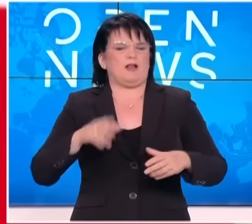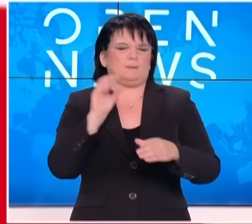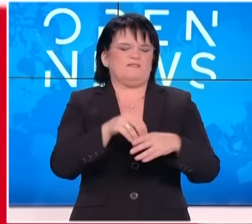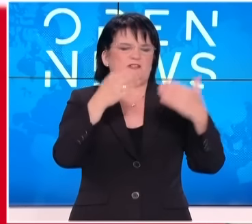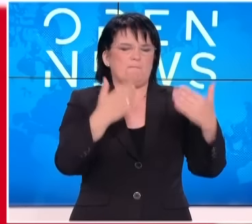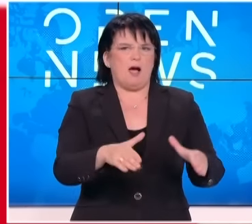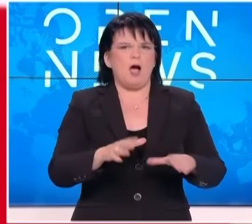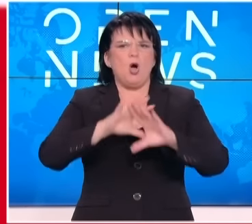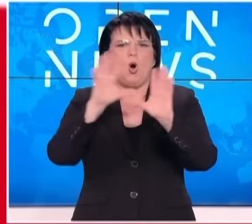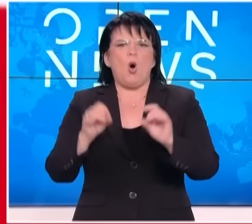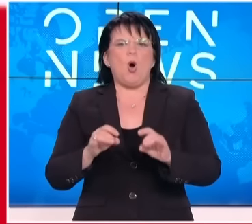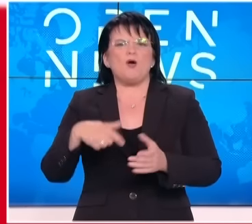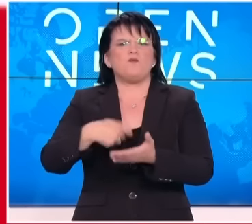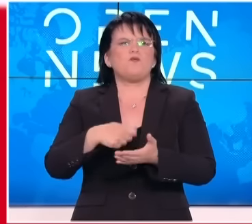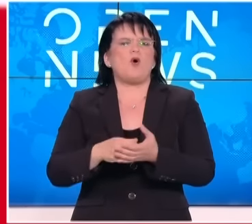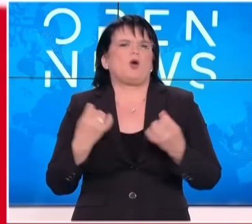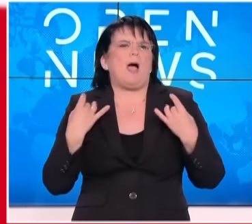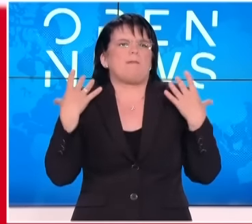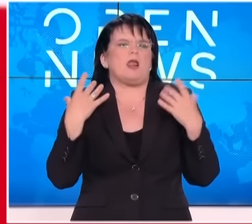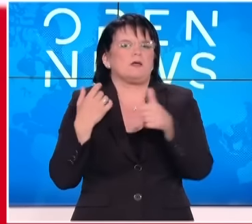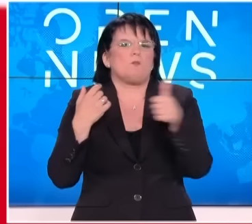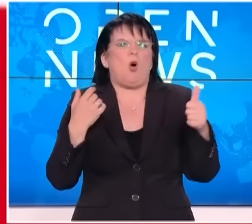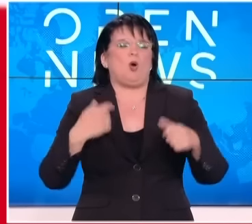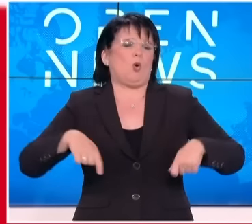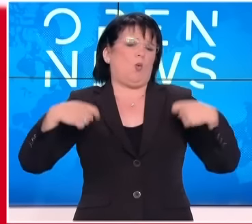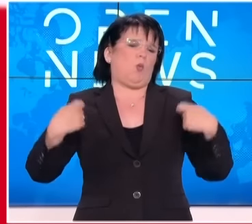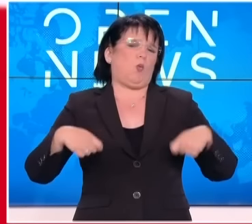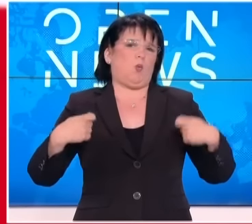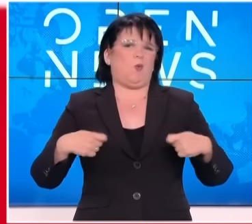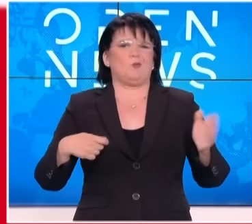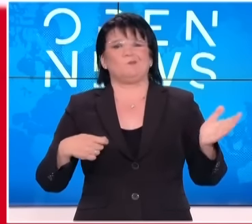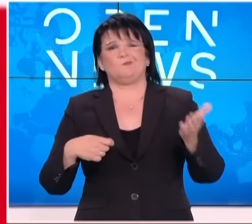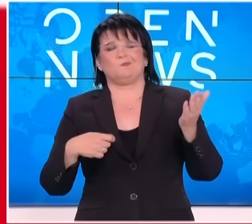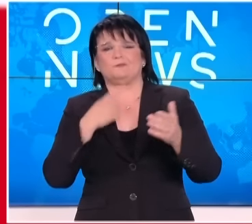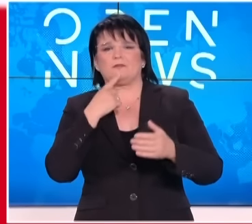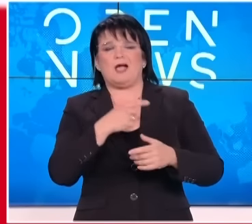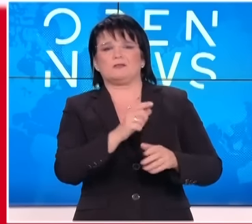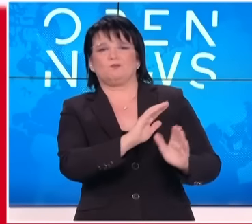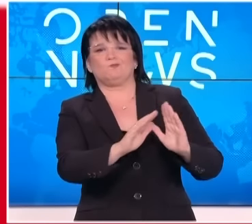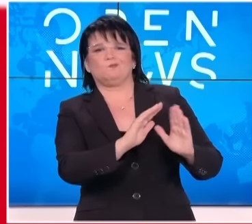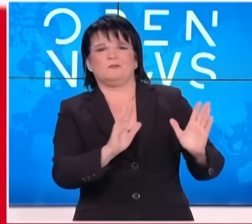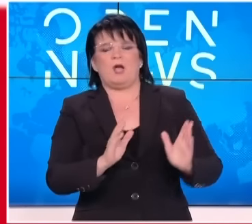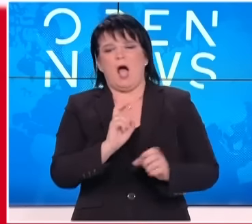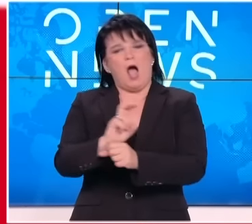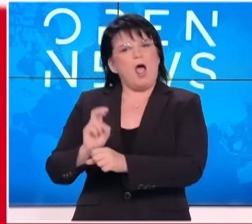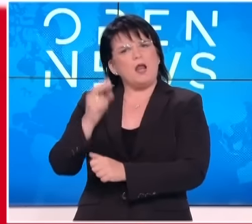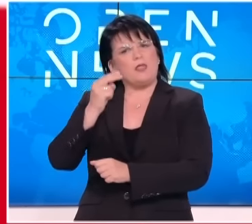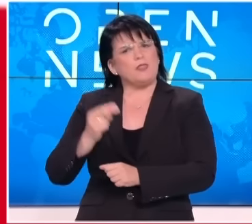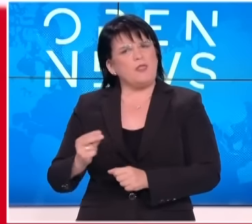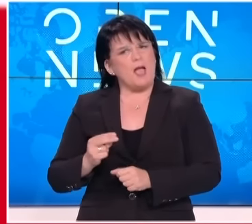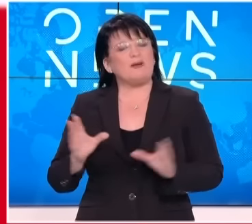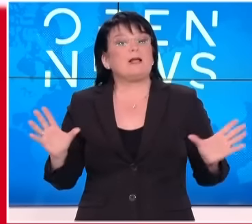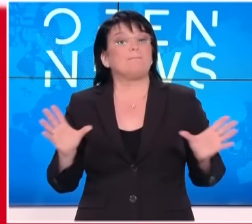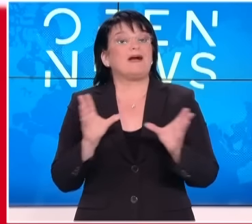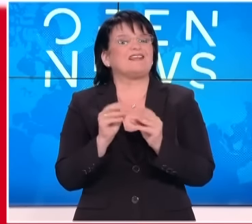βεβαίως αφήνει φορα παλάση μόνο τους μεγάλους όπου εκεί εθελοντικά δίνουν και καμιά και από κει και πέρα υπάρχουν και μία σειρά άλλα ζητήματα γιατί αυτά